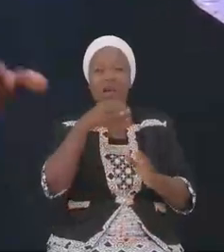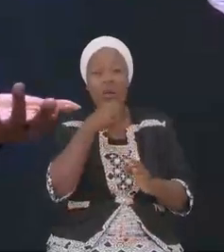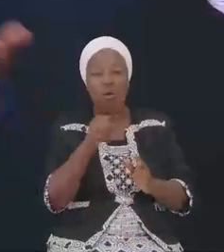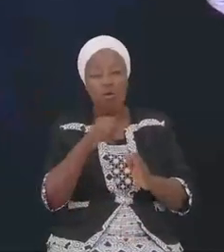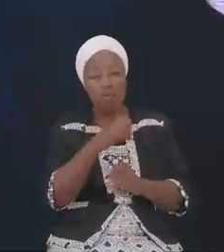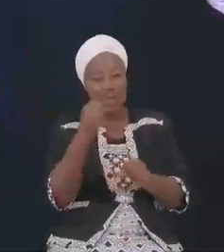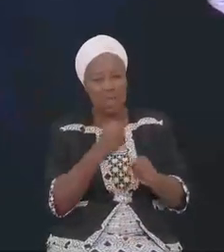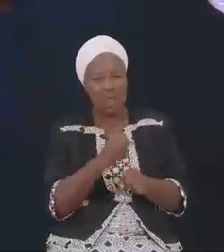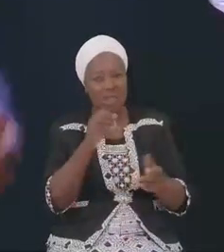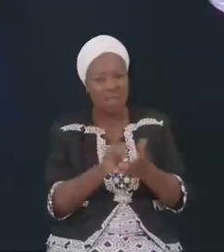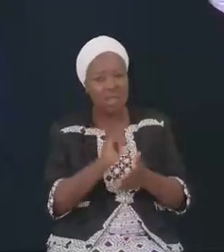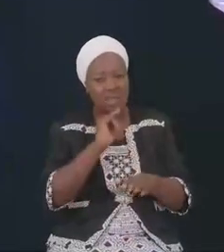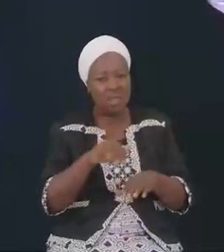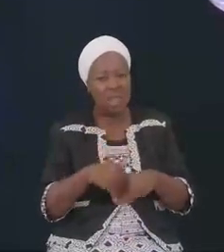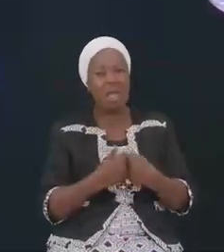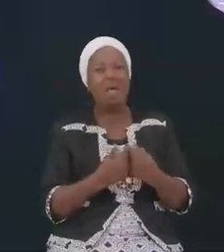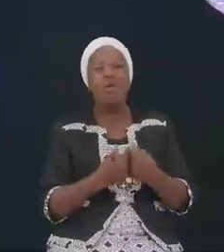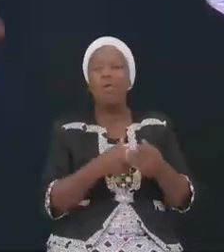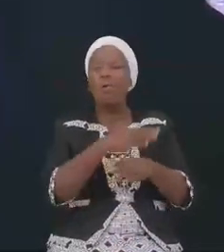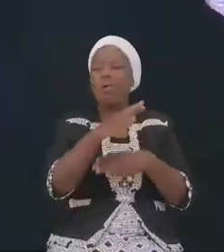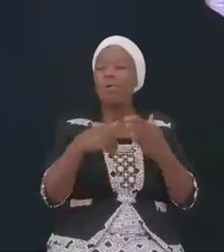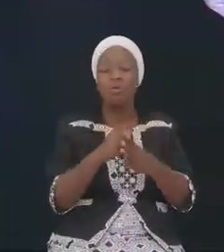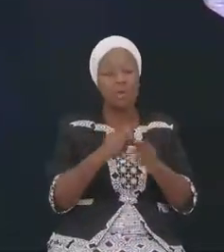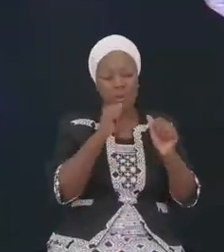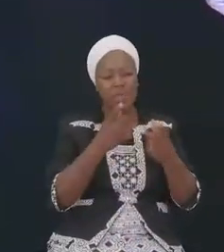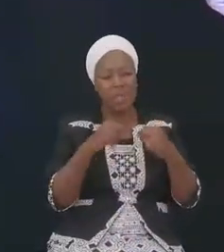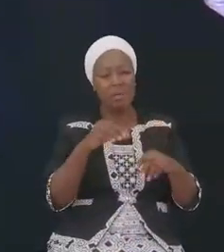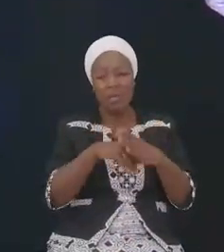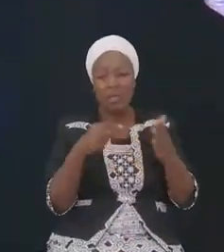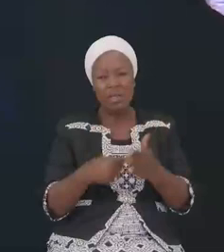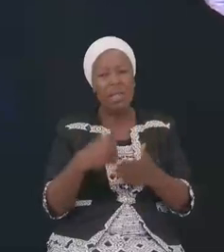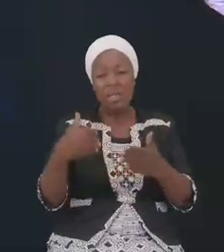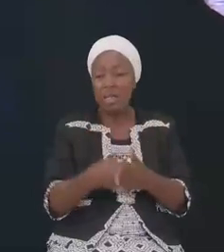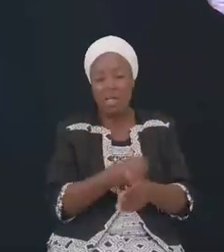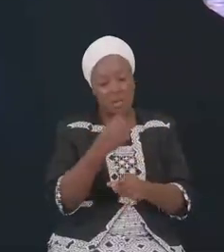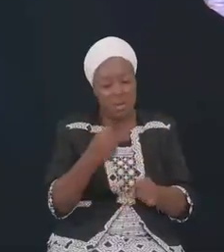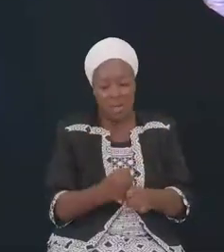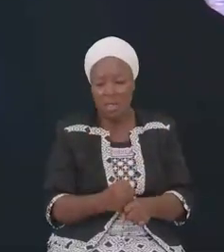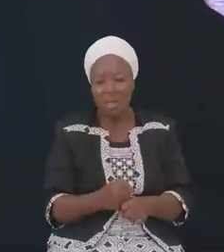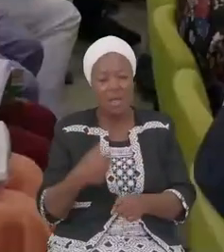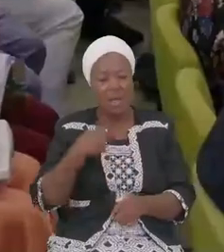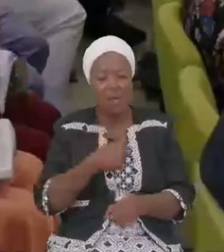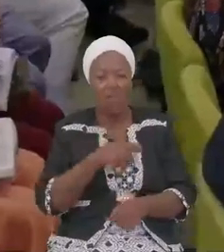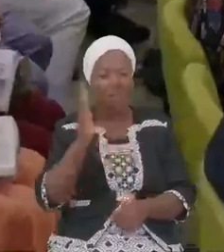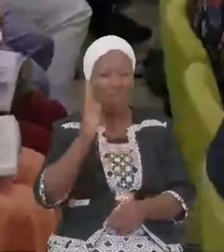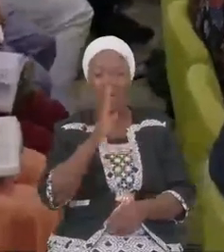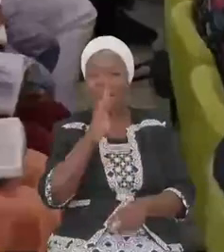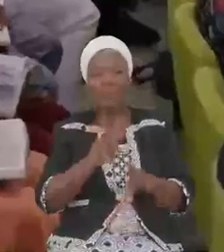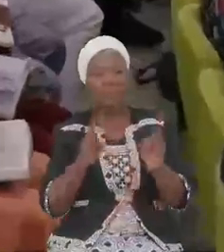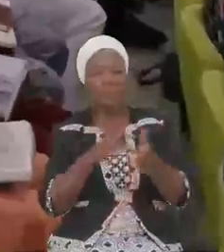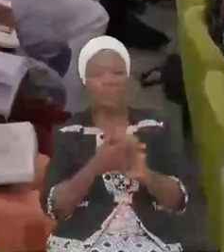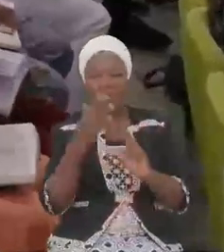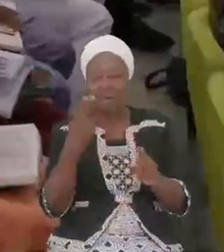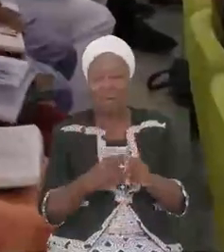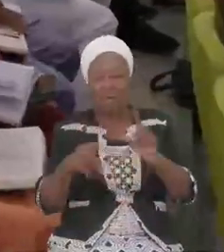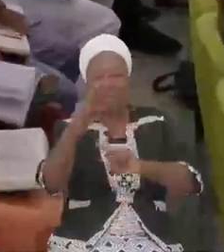Dans les années écoulées, c'est ainsi qu'on a raté bien de choses. Mais dans cette nouvelle année, les choses seront différentes. Nous serons différents.